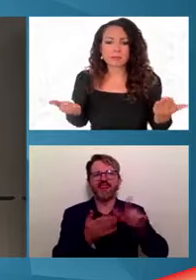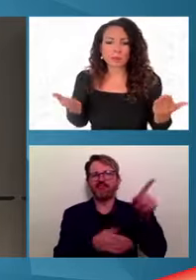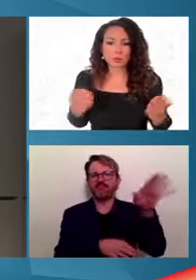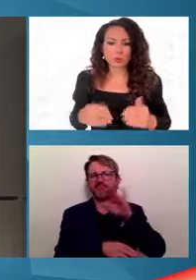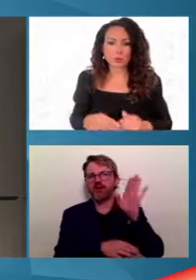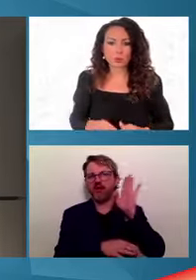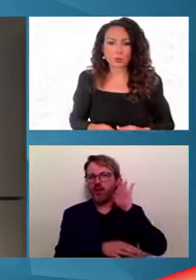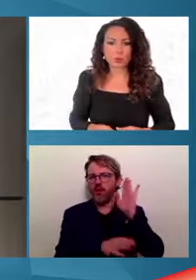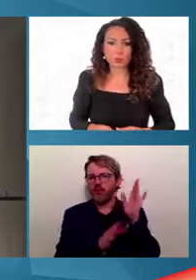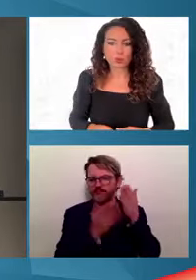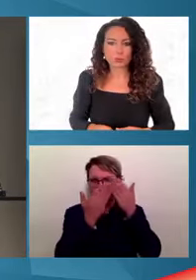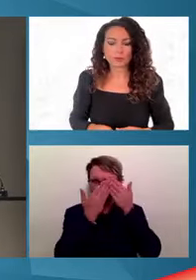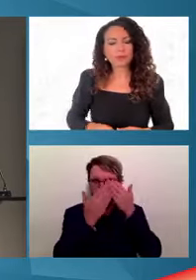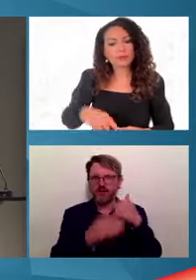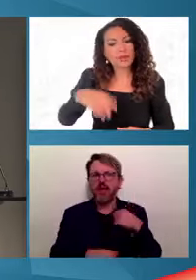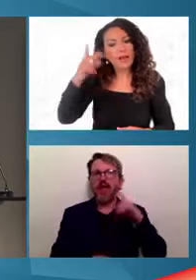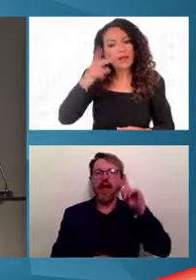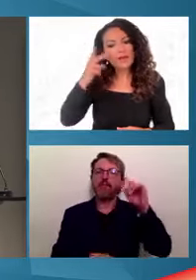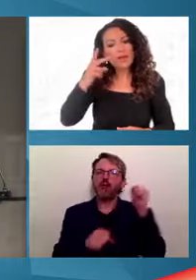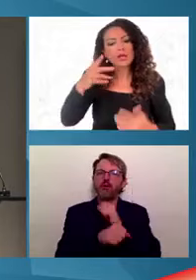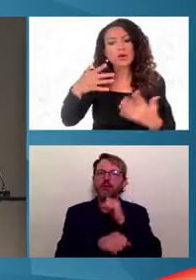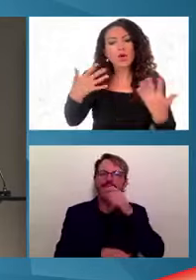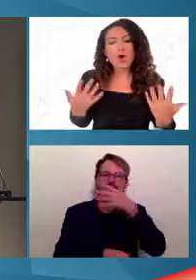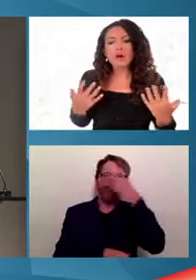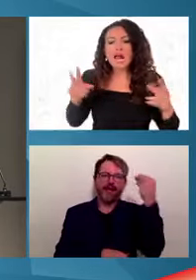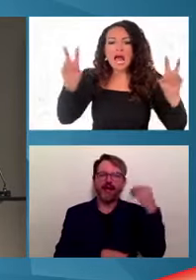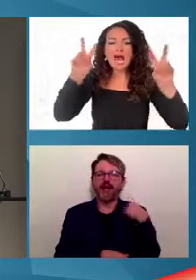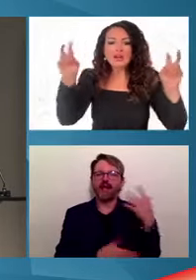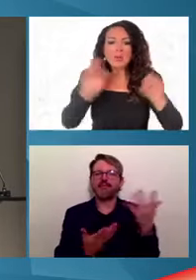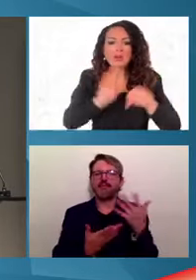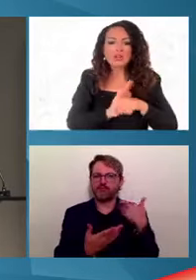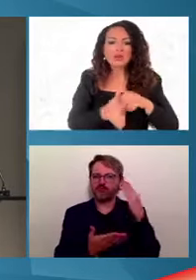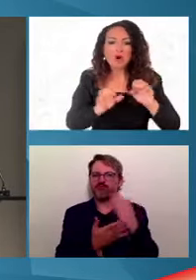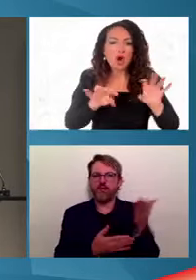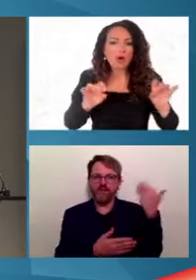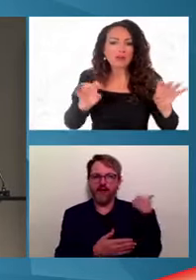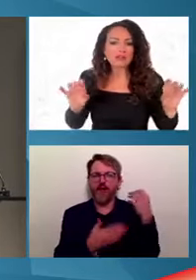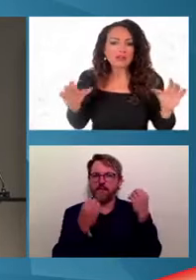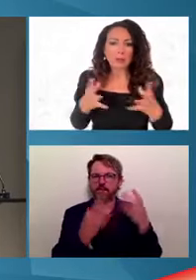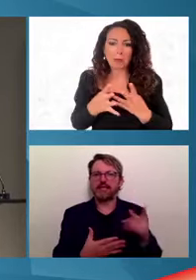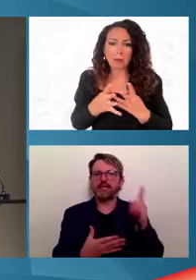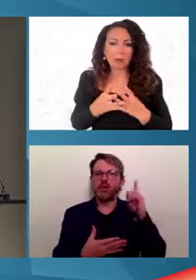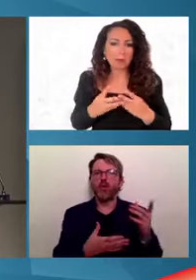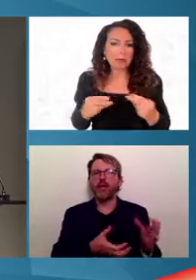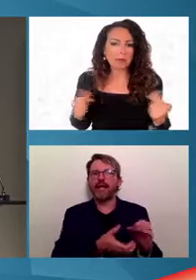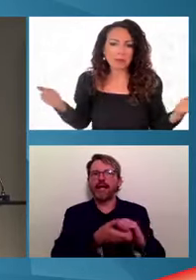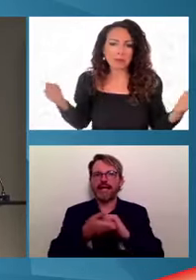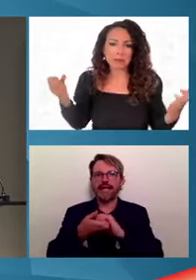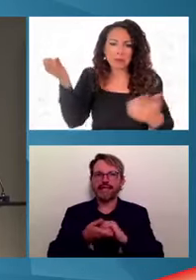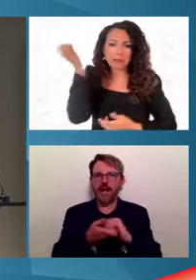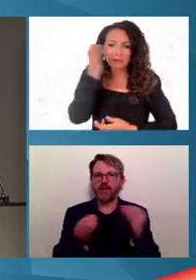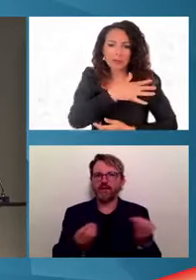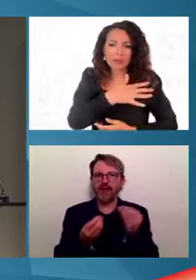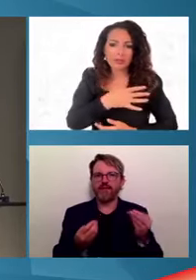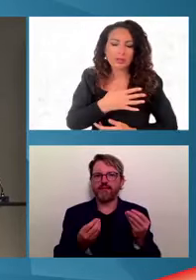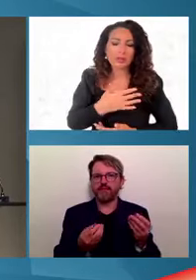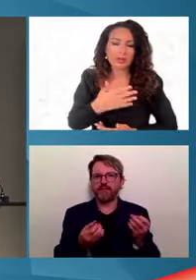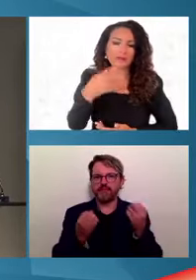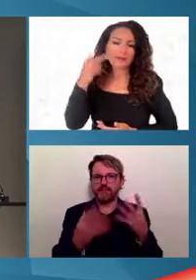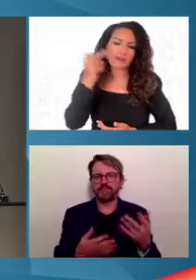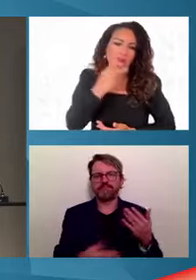nicht vergessen, da ist schon etwas passiert mit uns allen, mit unserer Gesellschaft. Und wir müssen etwas daraus machen. Zu meinen Bereichen. Die